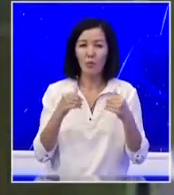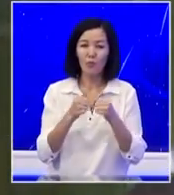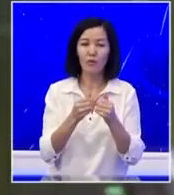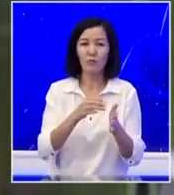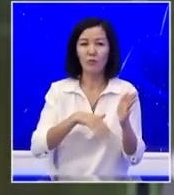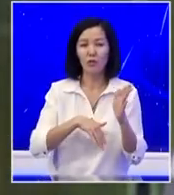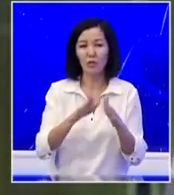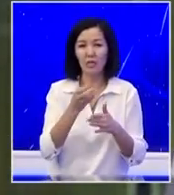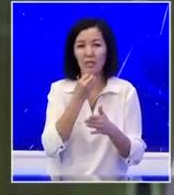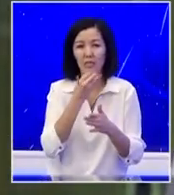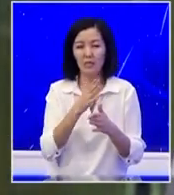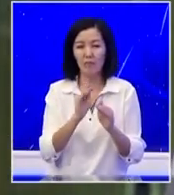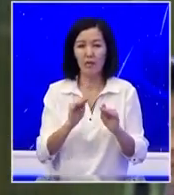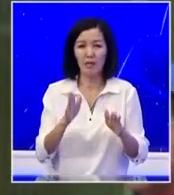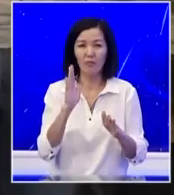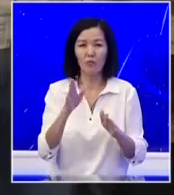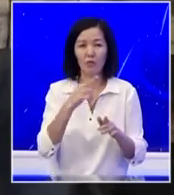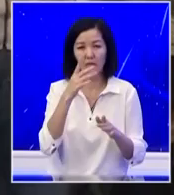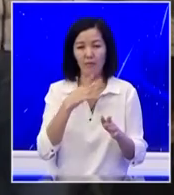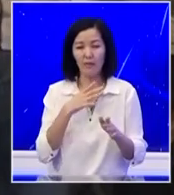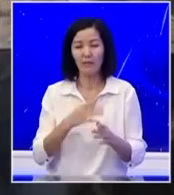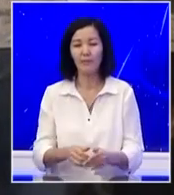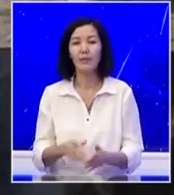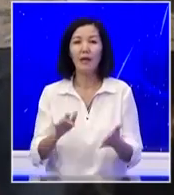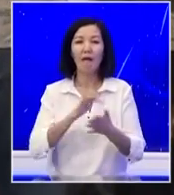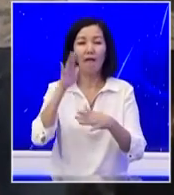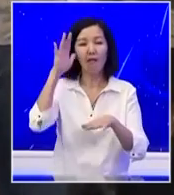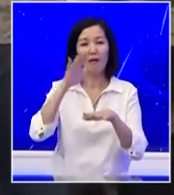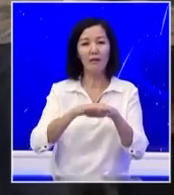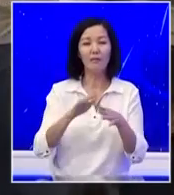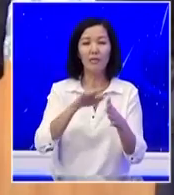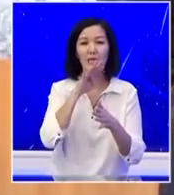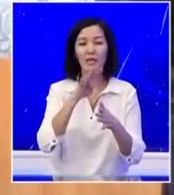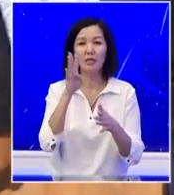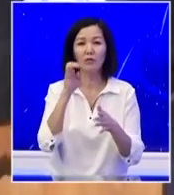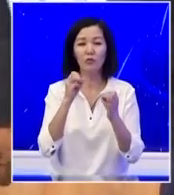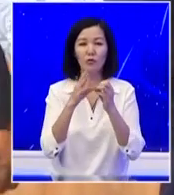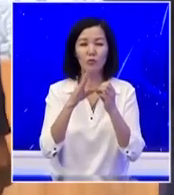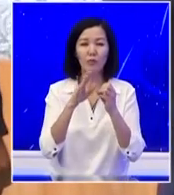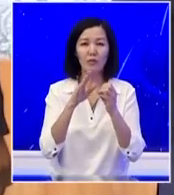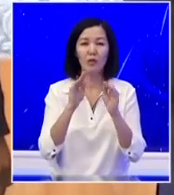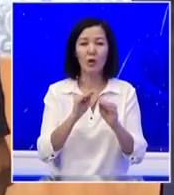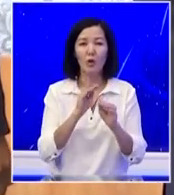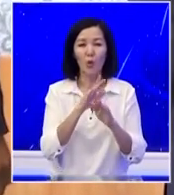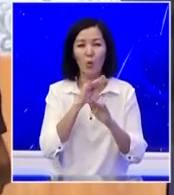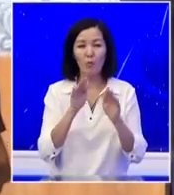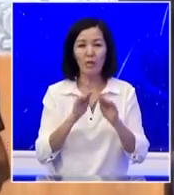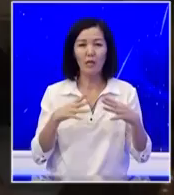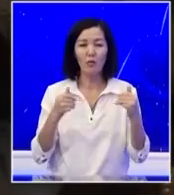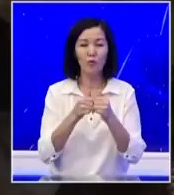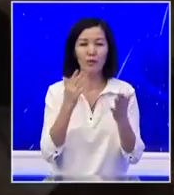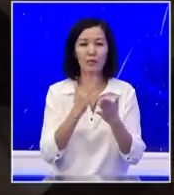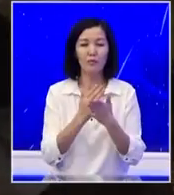болдыңдар, жақсы оқитын балалар болдыңдар деп айттым. Шахар басшысының айтуынша Текеліде 415 көпбалалы отбасы болса, оның